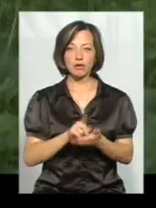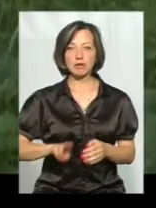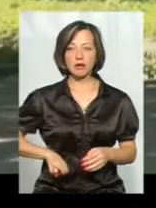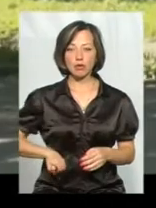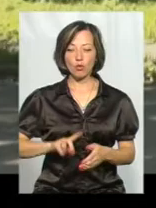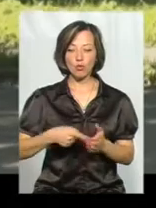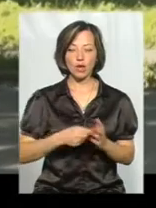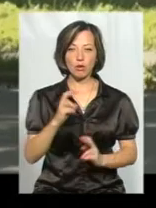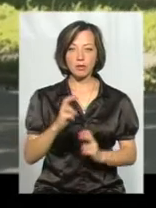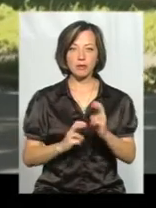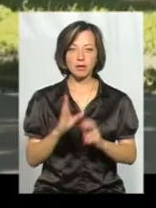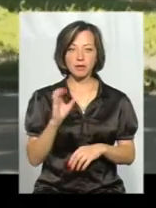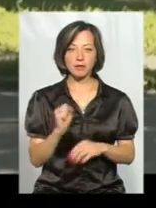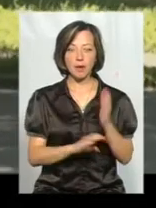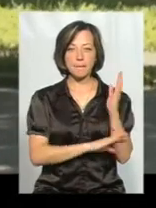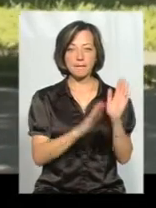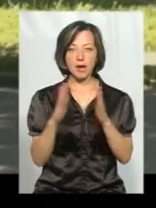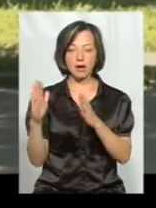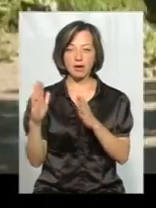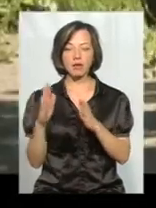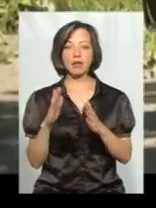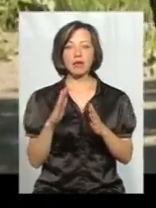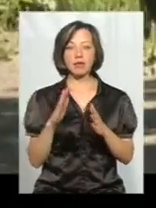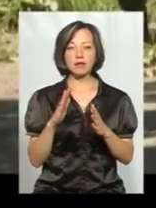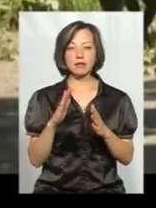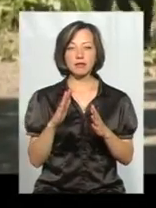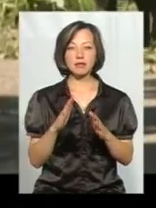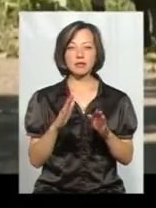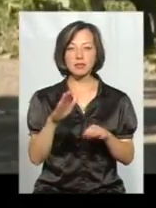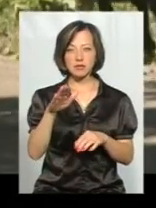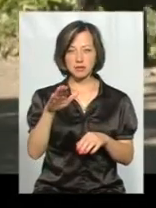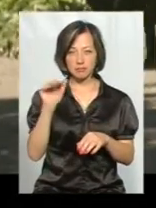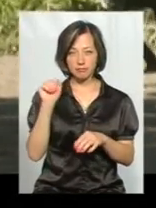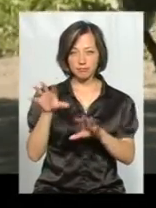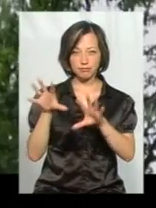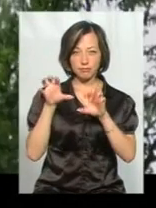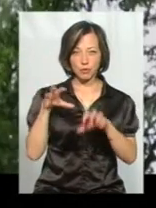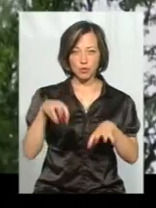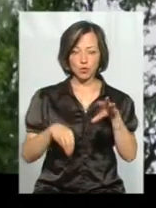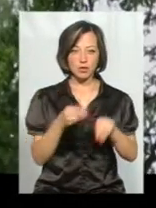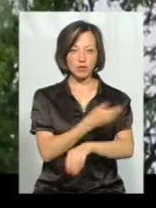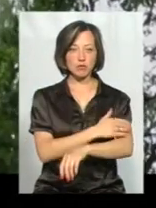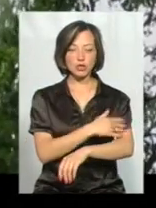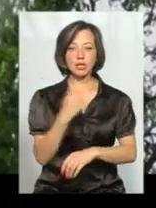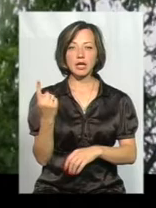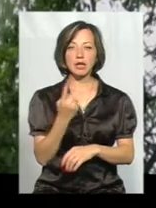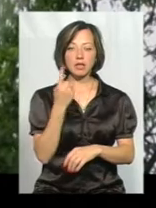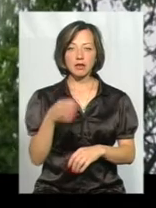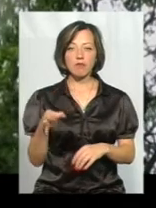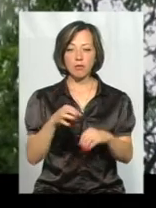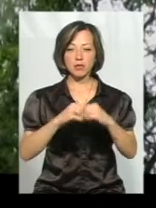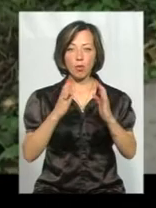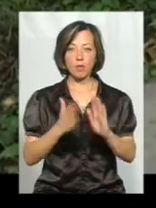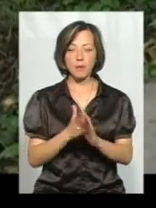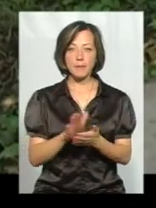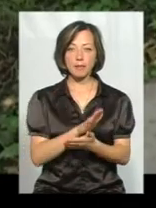директора комунального підприємства «Парки і сквери Хмельницького» Олександр Боднарчук, запозичили у сусідній Польщі. Єдиний в області зоокомплекс для прибирання